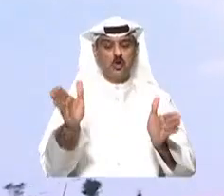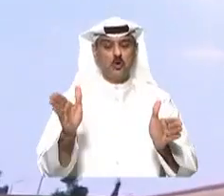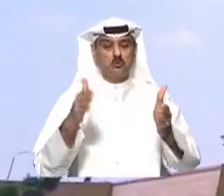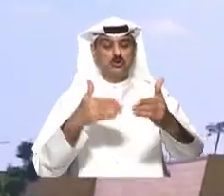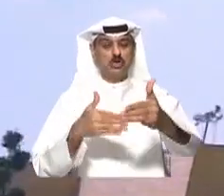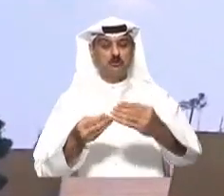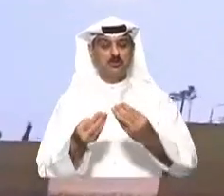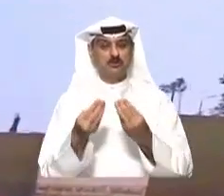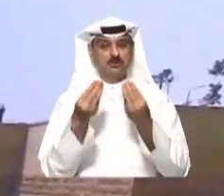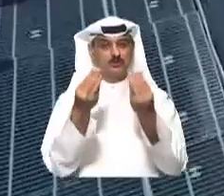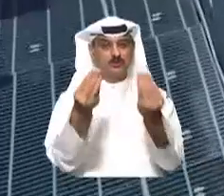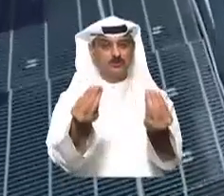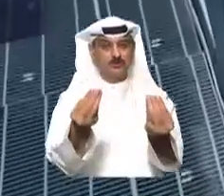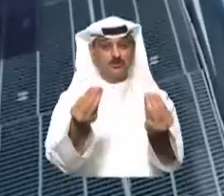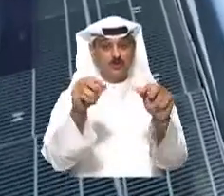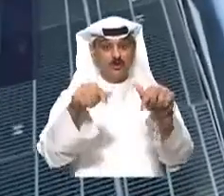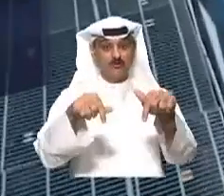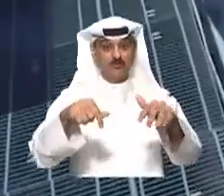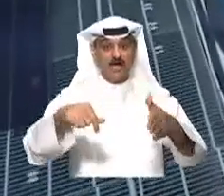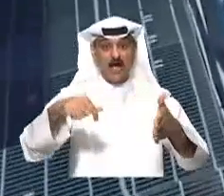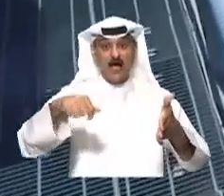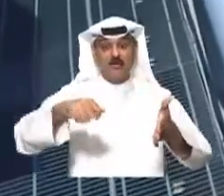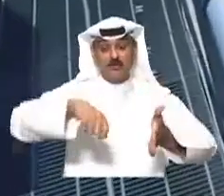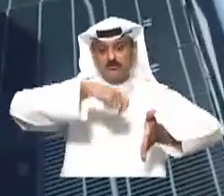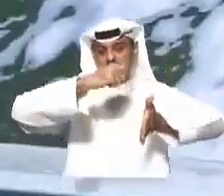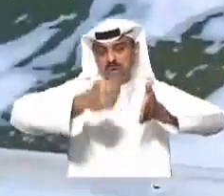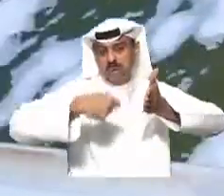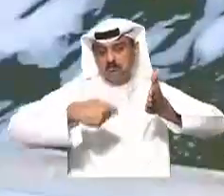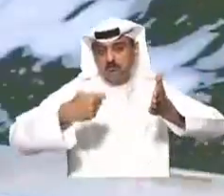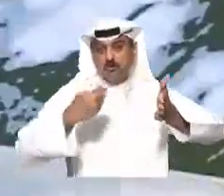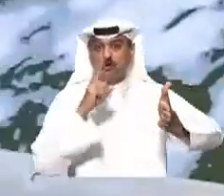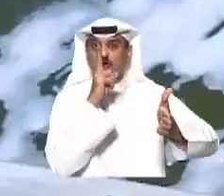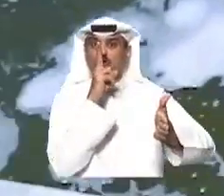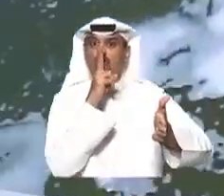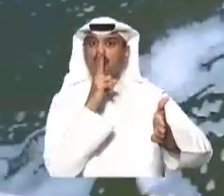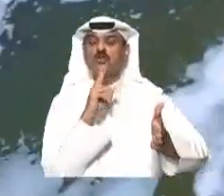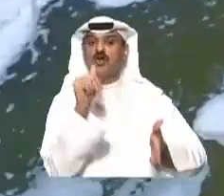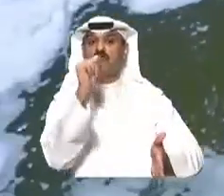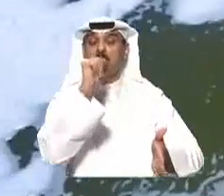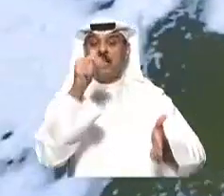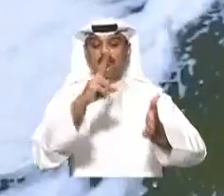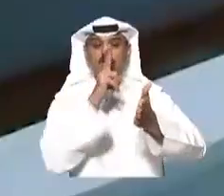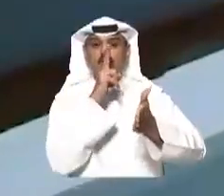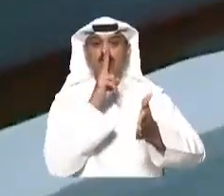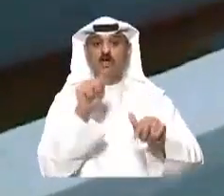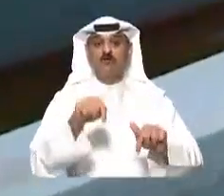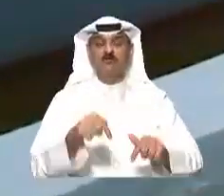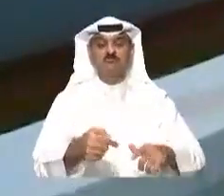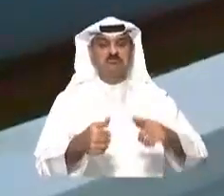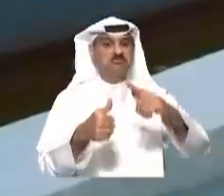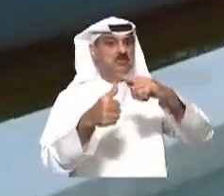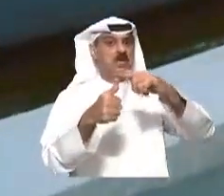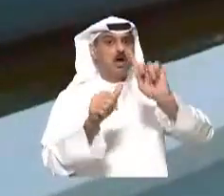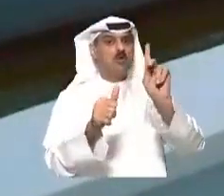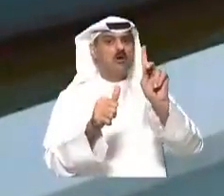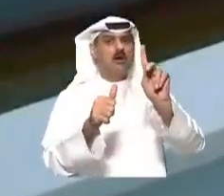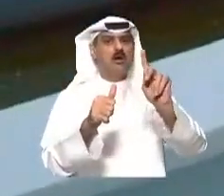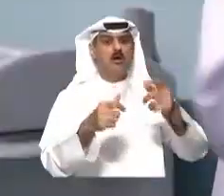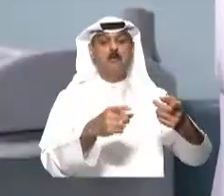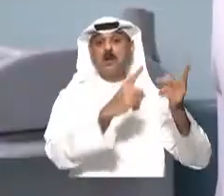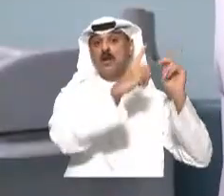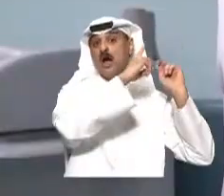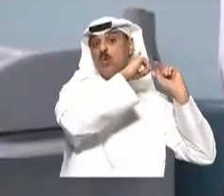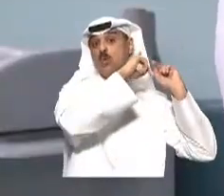الكويتي في إنشاء محطة بحر البقر لمعالجة المياه الأولى من نوعها في مصر، بل تمتد لسنوات